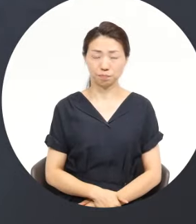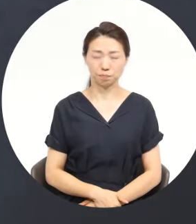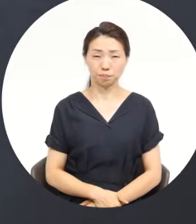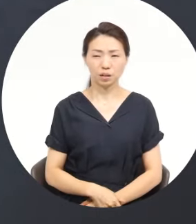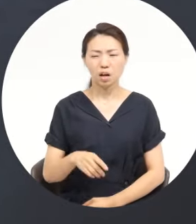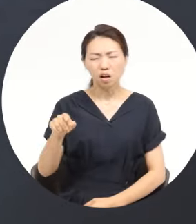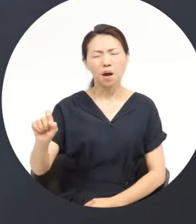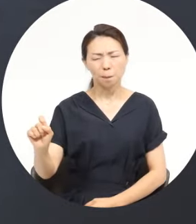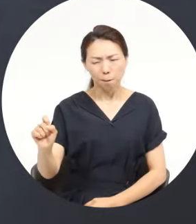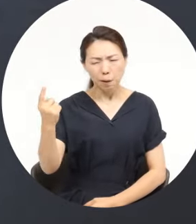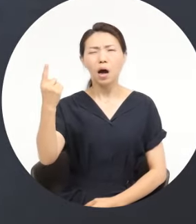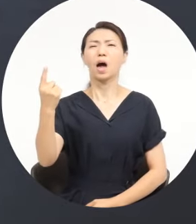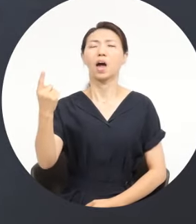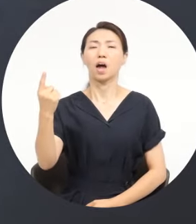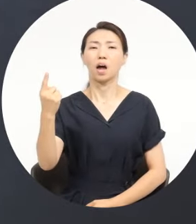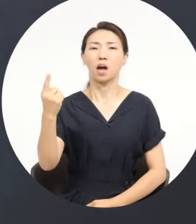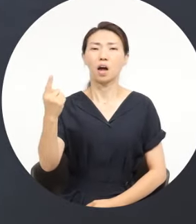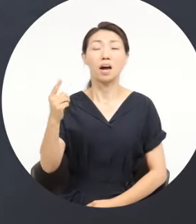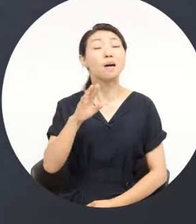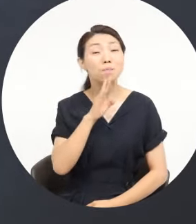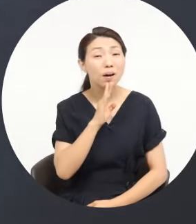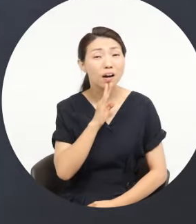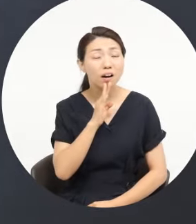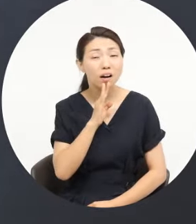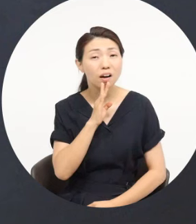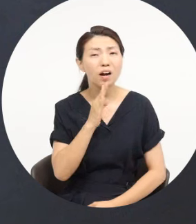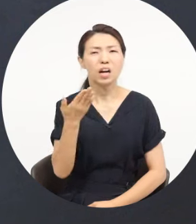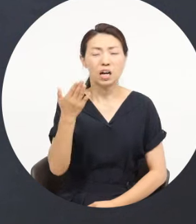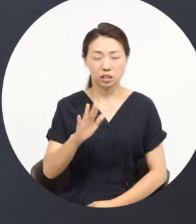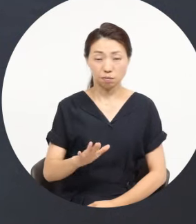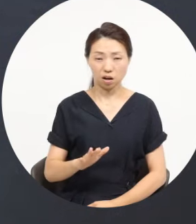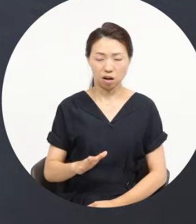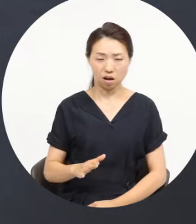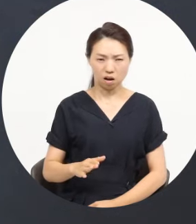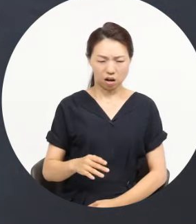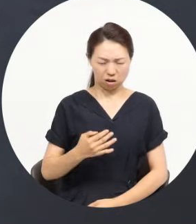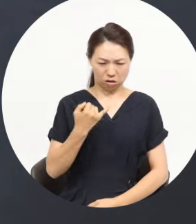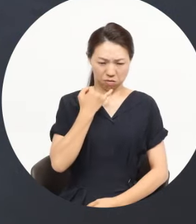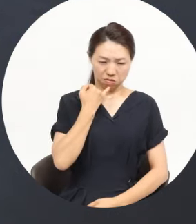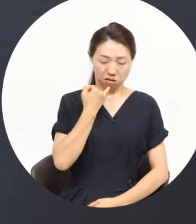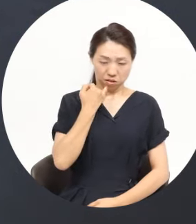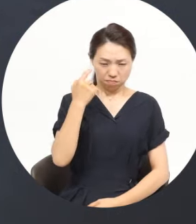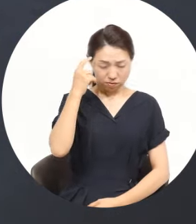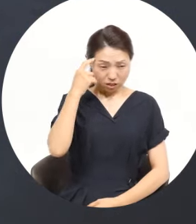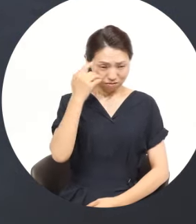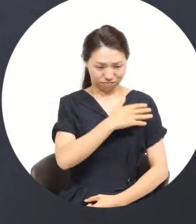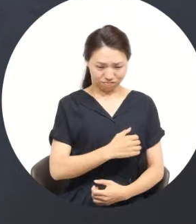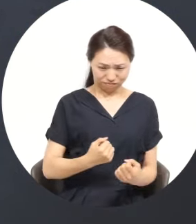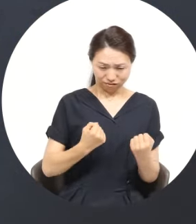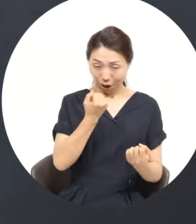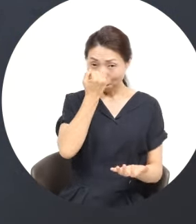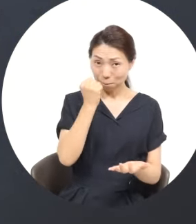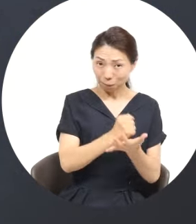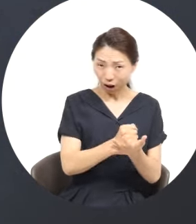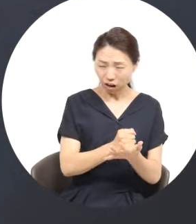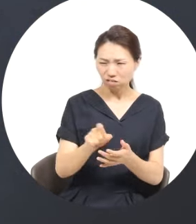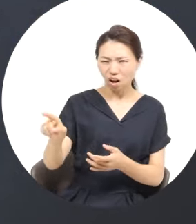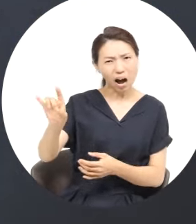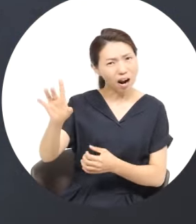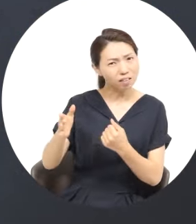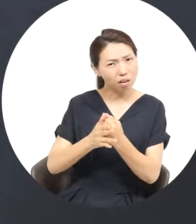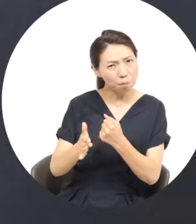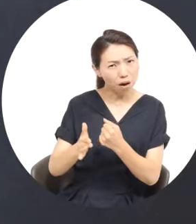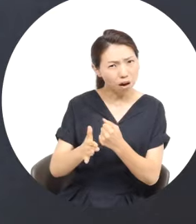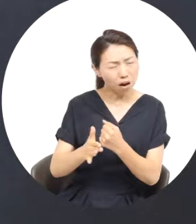그것이 하나의 계기로 해서 발현이 됐다는 것은 맞지만은 멀쩡한 애가 그것 때문에 저렇게 됐다는